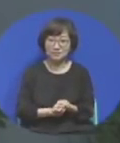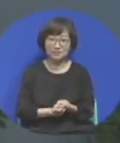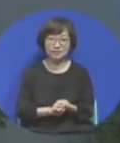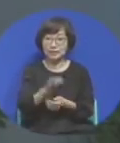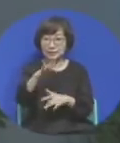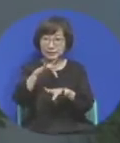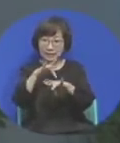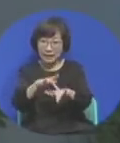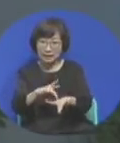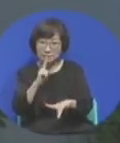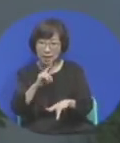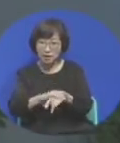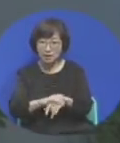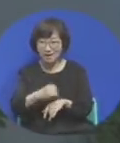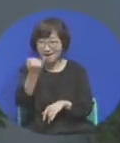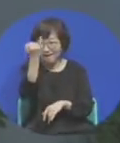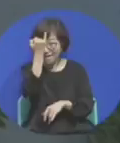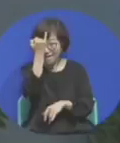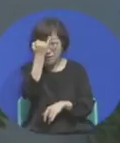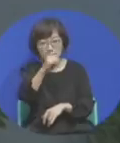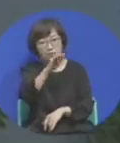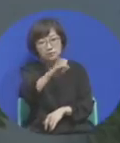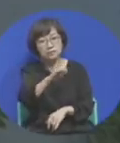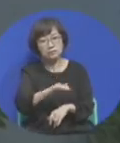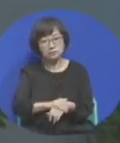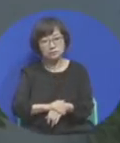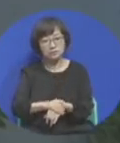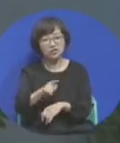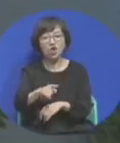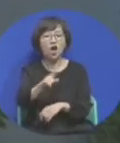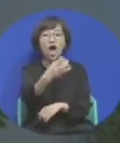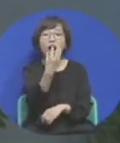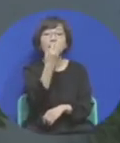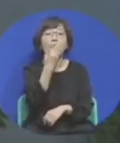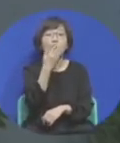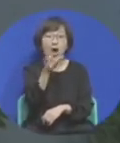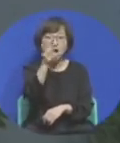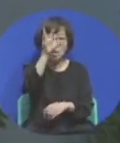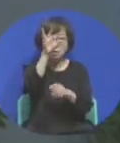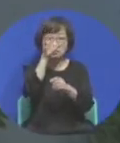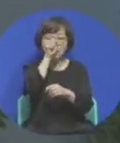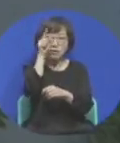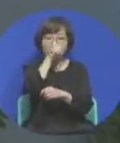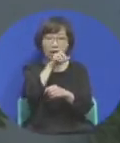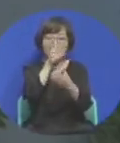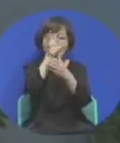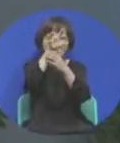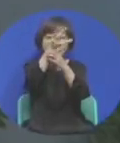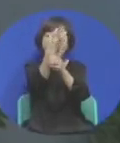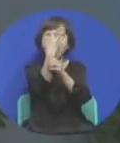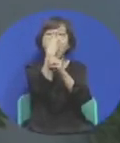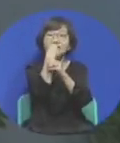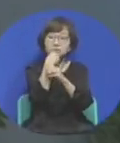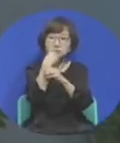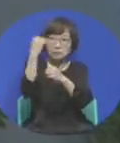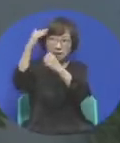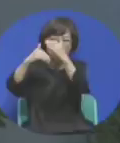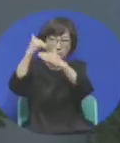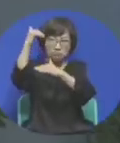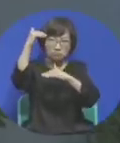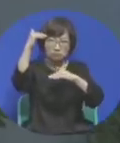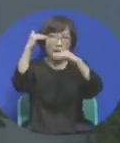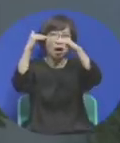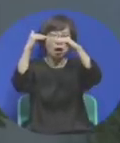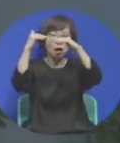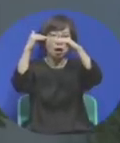것이다. If you eat of this, you will be like God. 틀린 종교예요. That's the wrong religion. 하나님처럼 되면 됩니까? How can